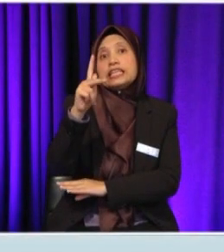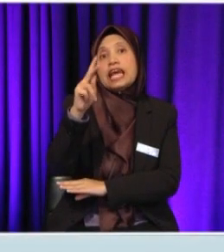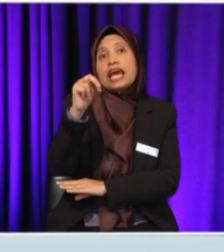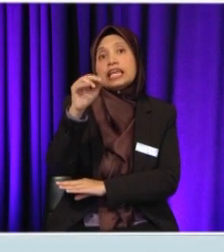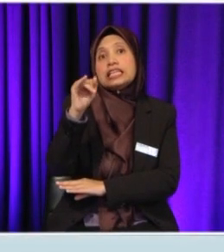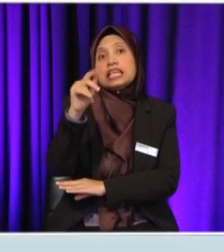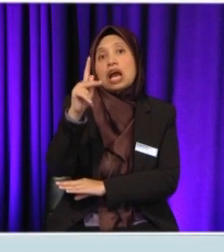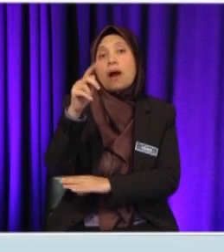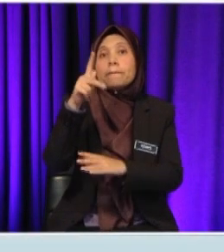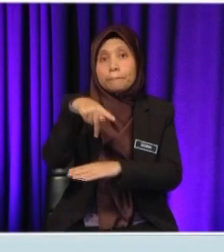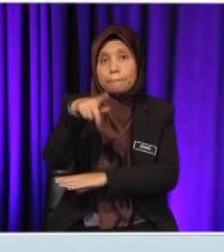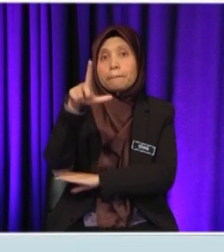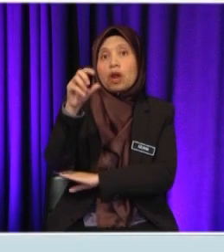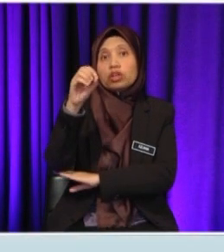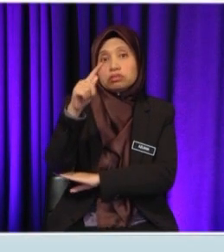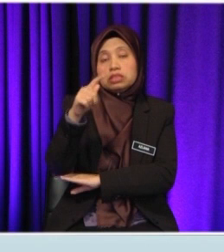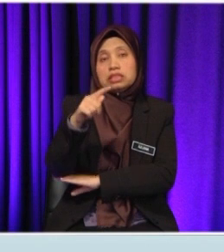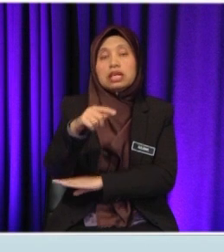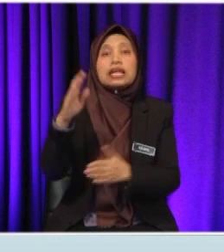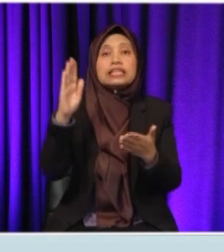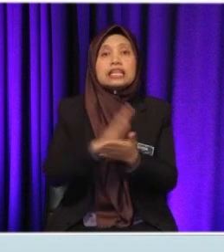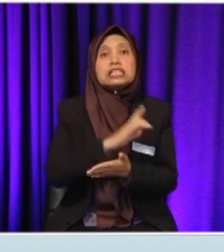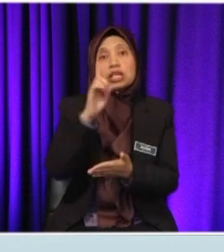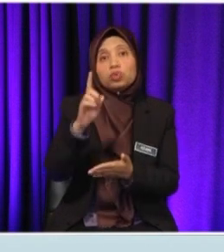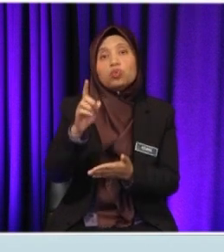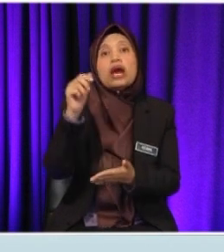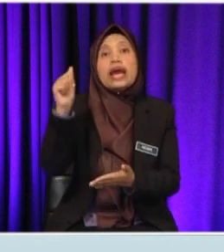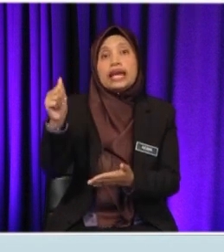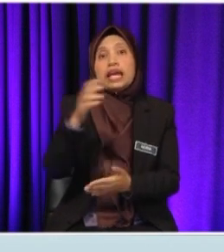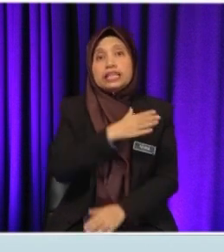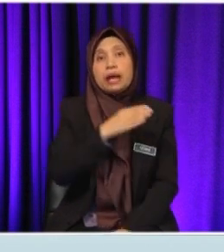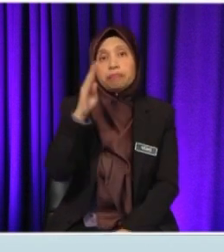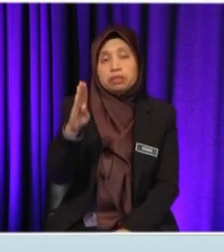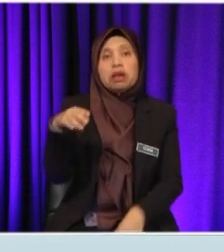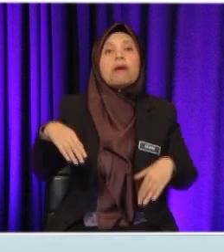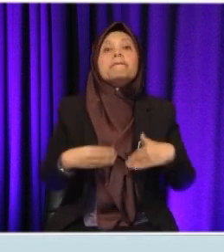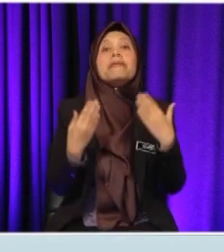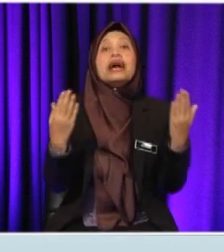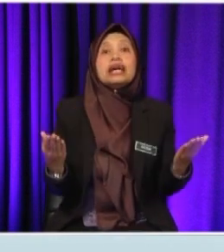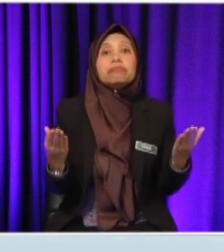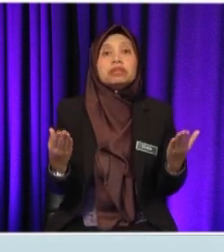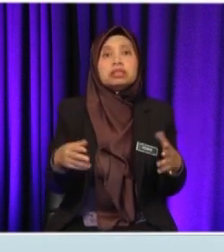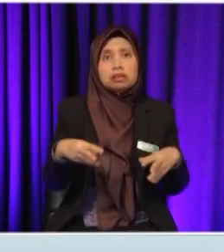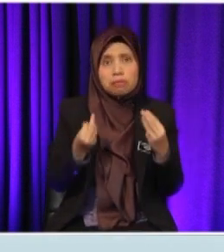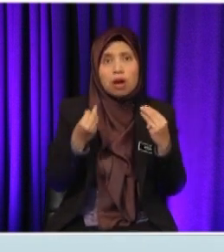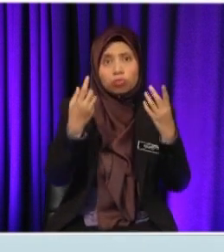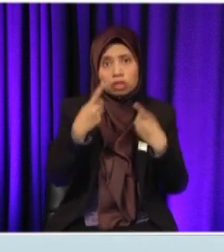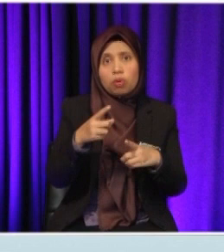bahagian dalam kertas satu, bahagian A dan juga bahagian B. Okey, kita lihat bagaimana untuk mereka menjawab